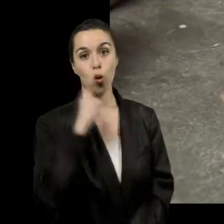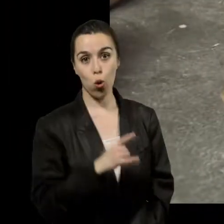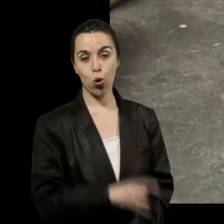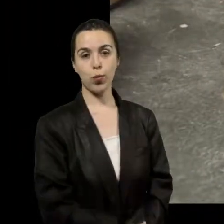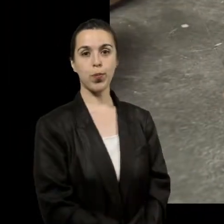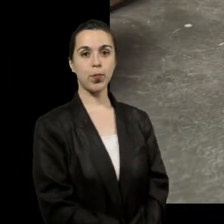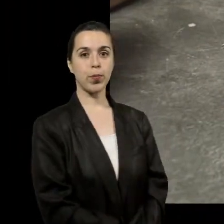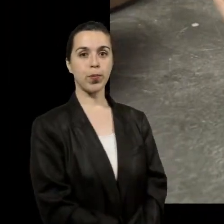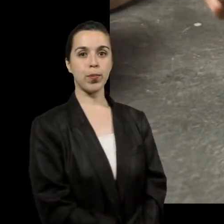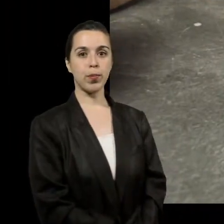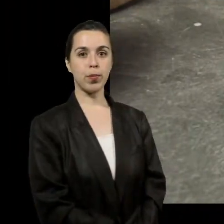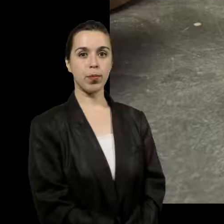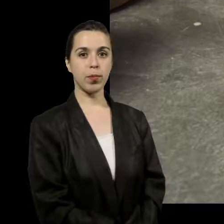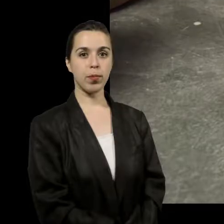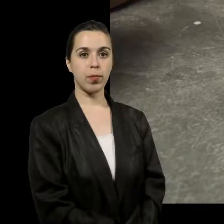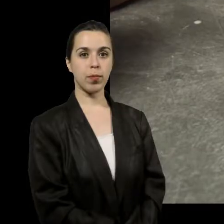El blau.